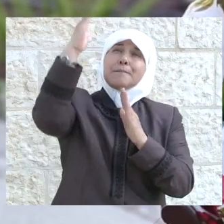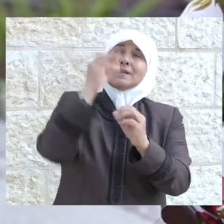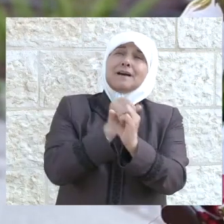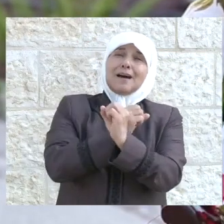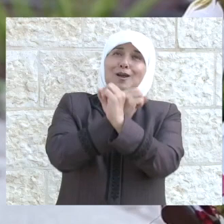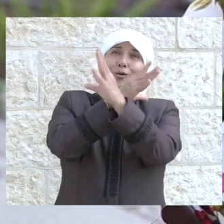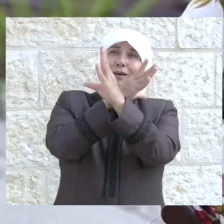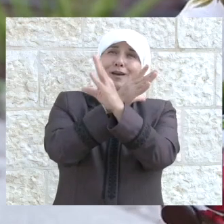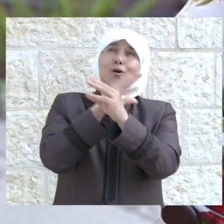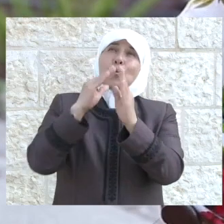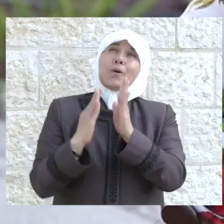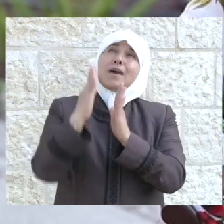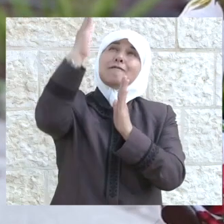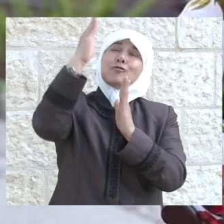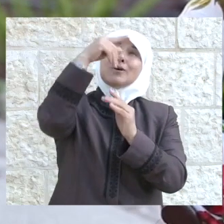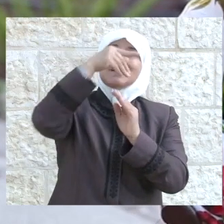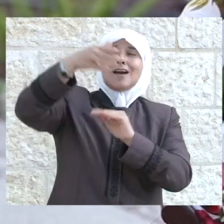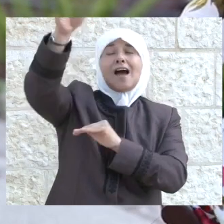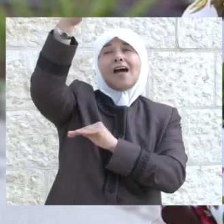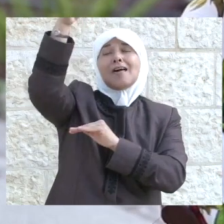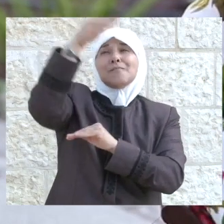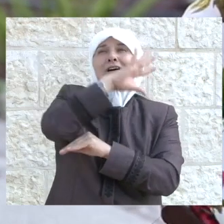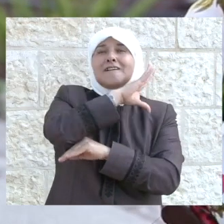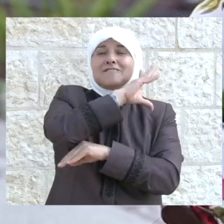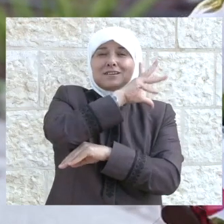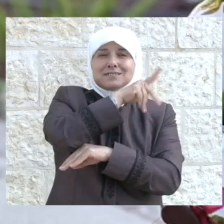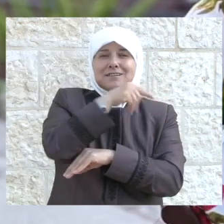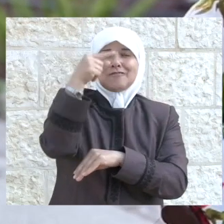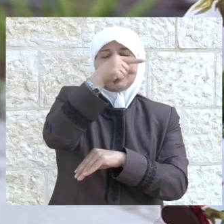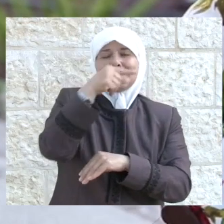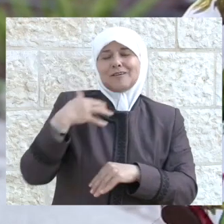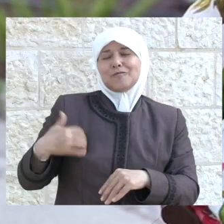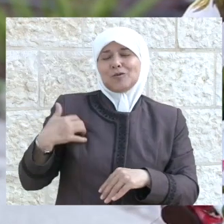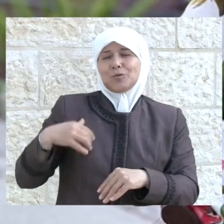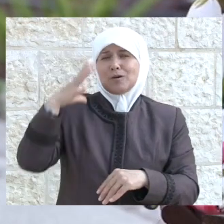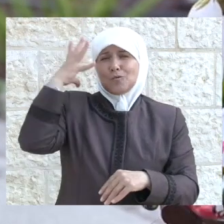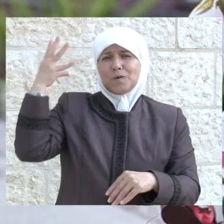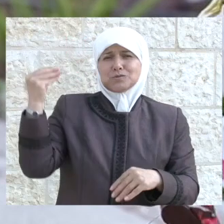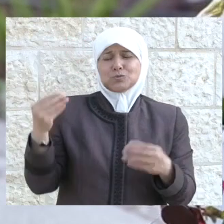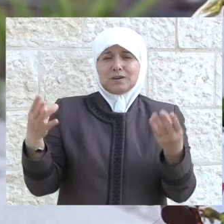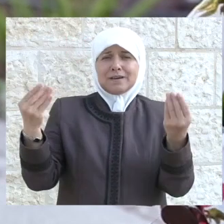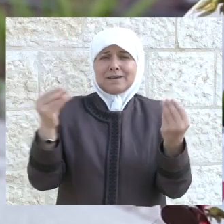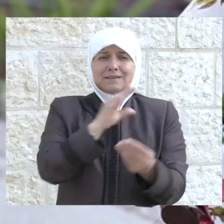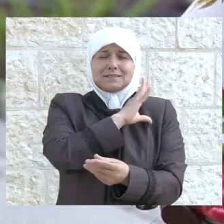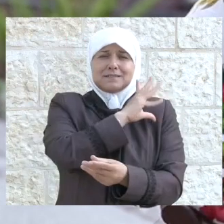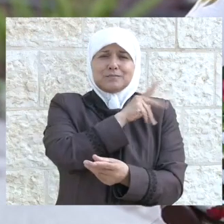علم فلسطين على قمة الحرية، فكانت رمزية جداً كبيرة في هاي